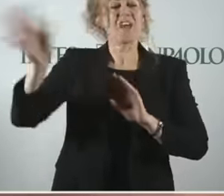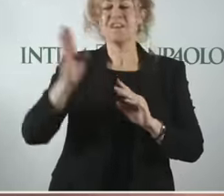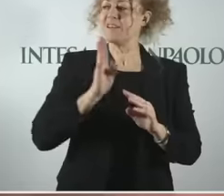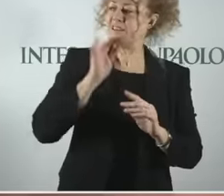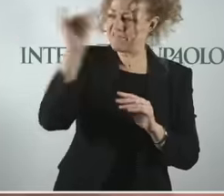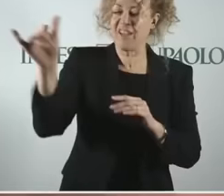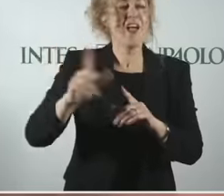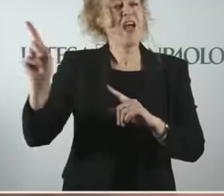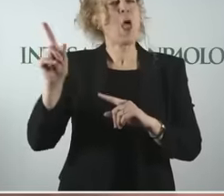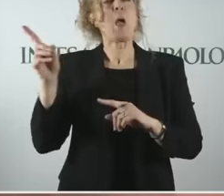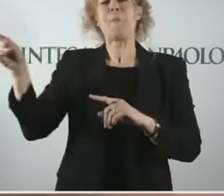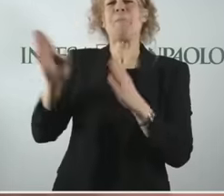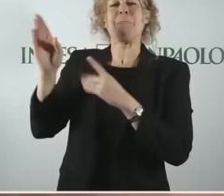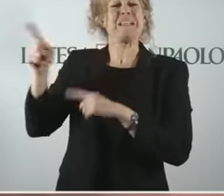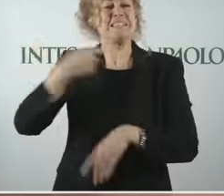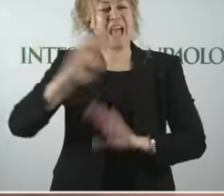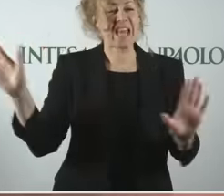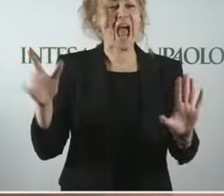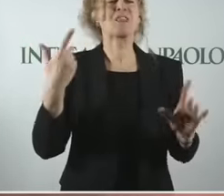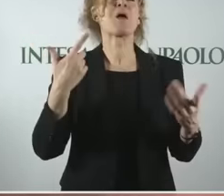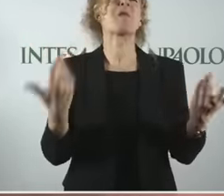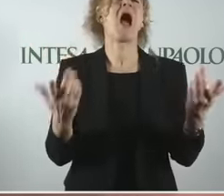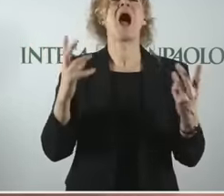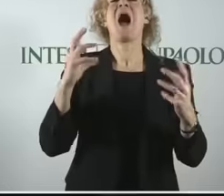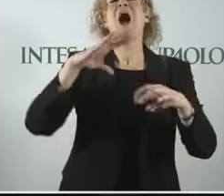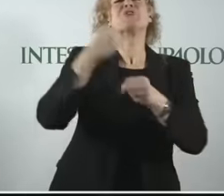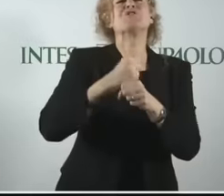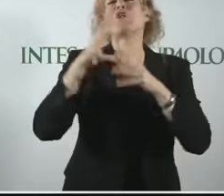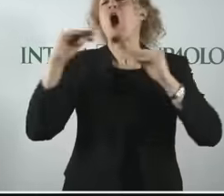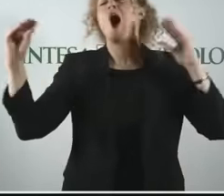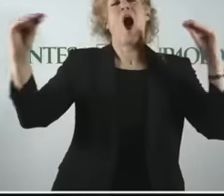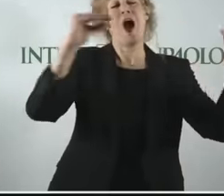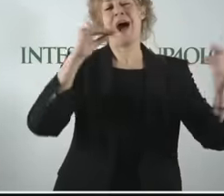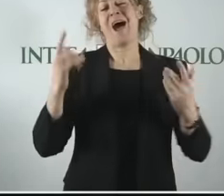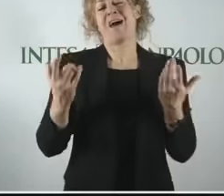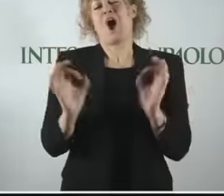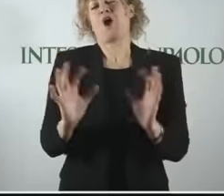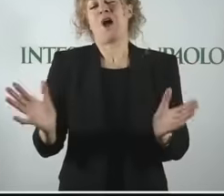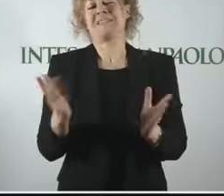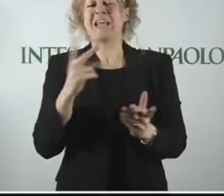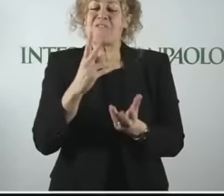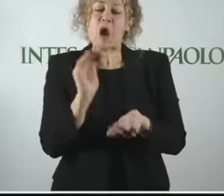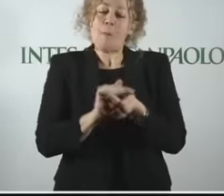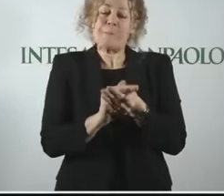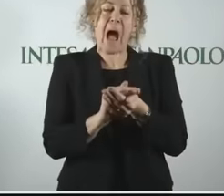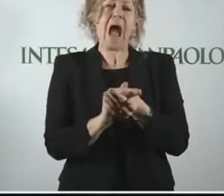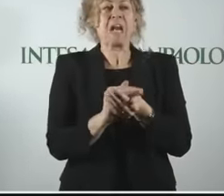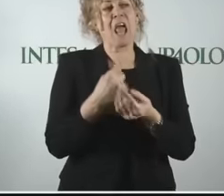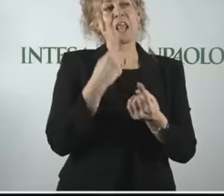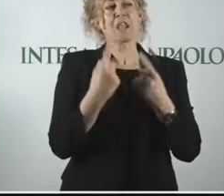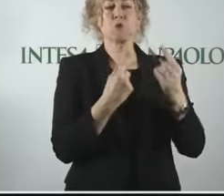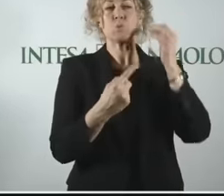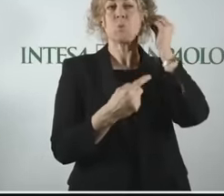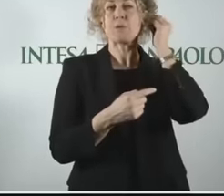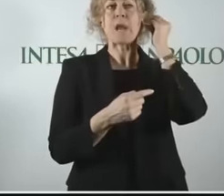Però ripeto sono tutte quelle cose che secondo me lasciano un po' il tempo che trovano il pane fa discutere a volte solleva